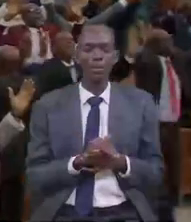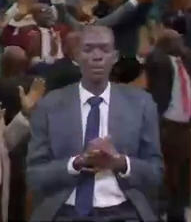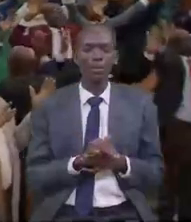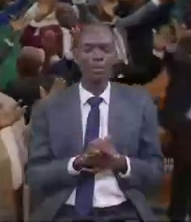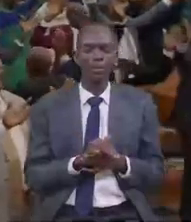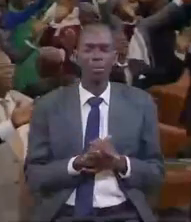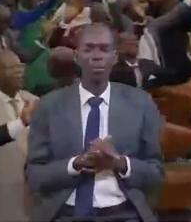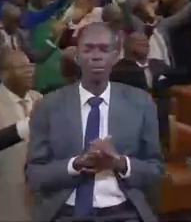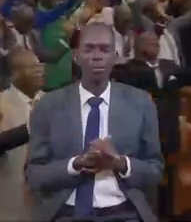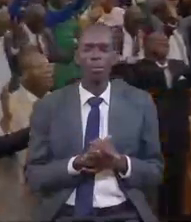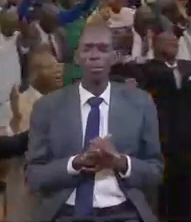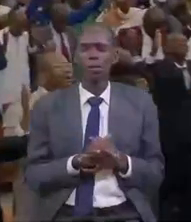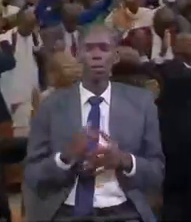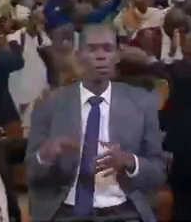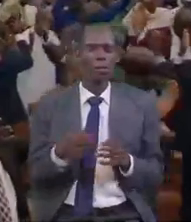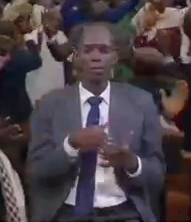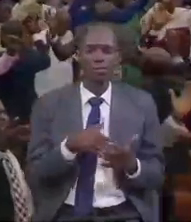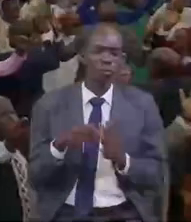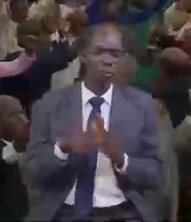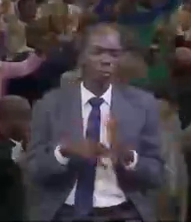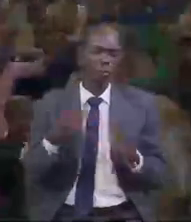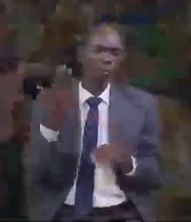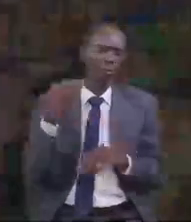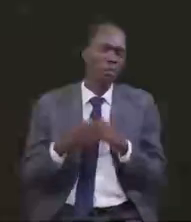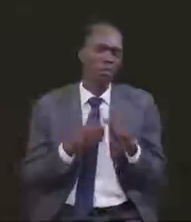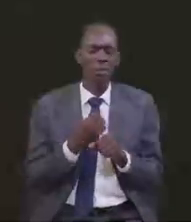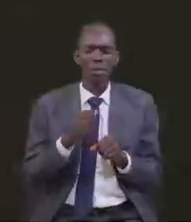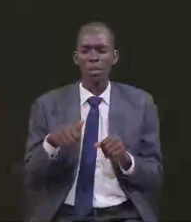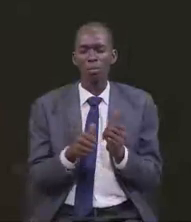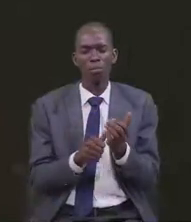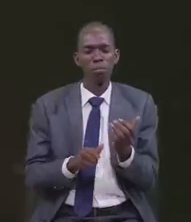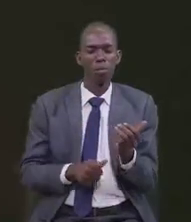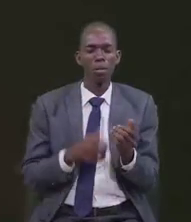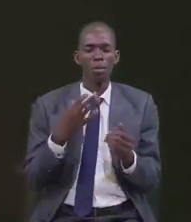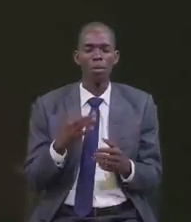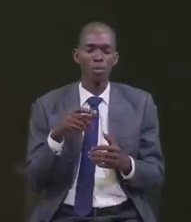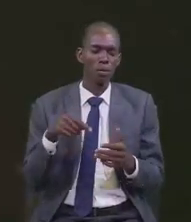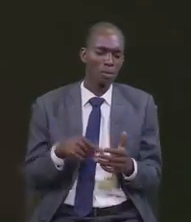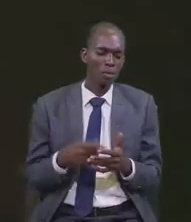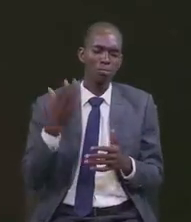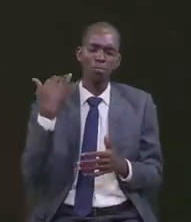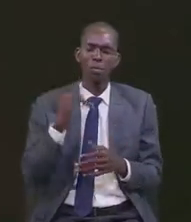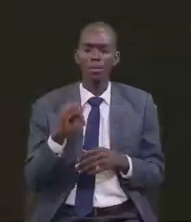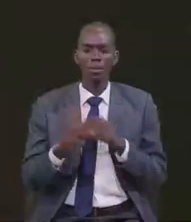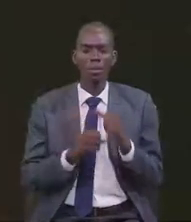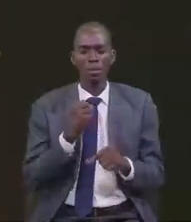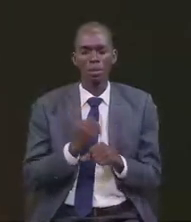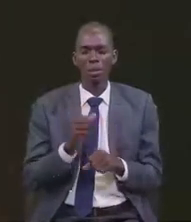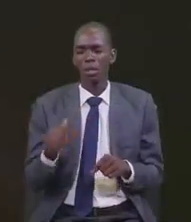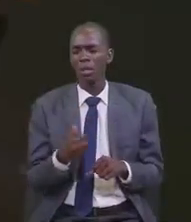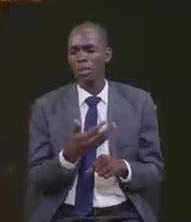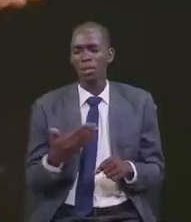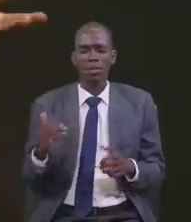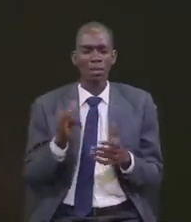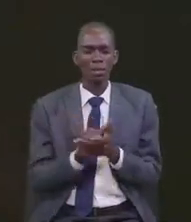Toute faiblesse de cette année qui s'écoule, une rétrogradation de cette année qui s'écoule, tout ce que tu n'aimes